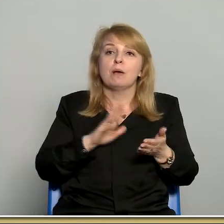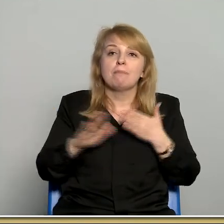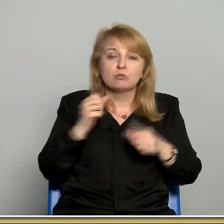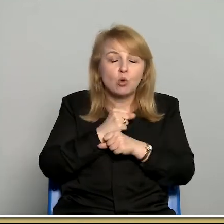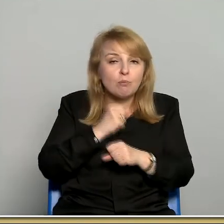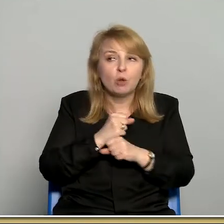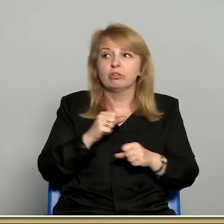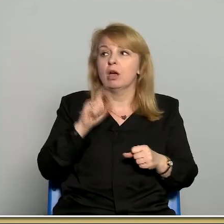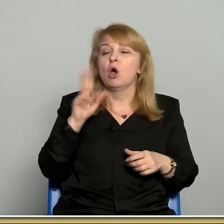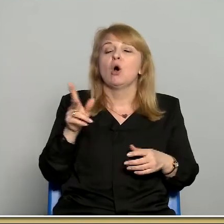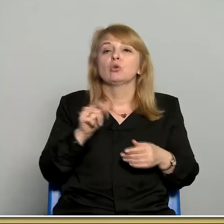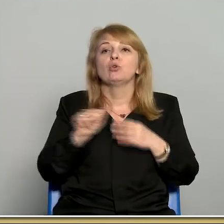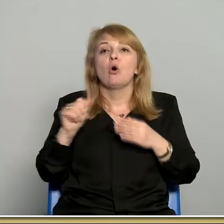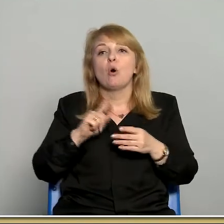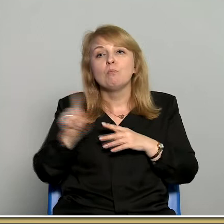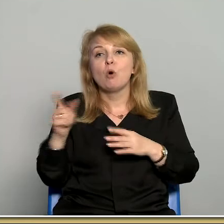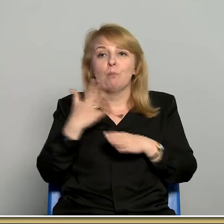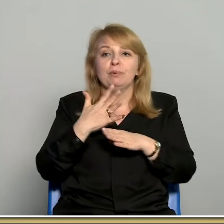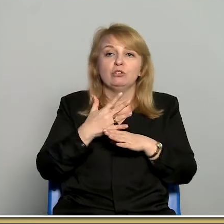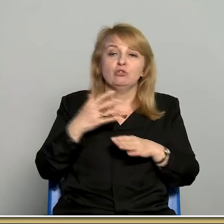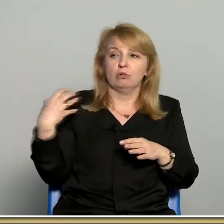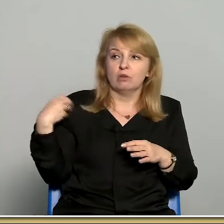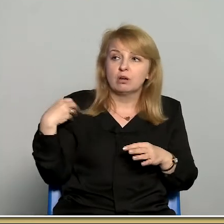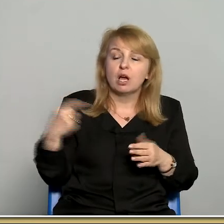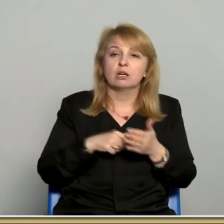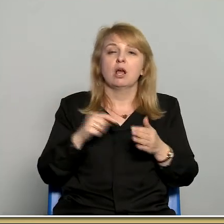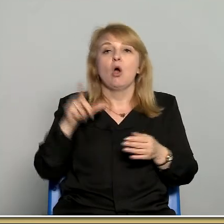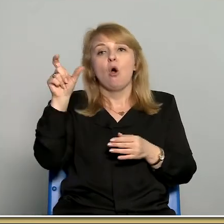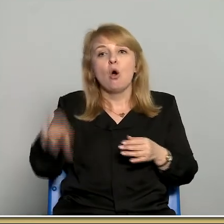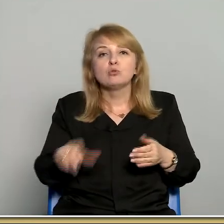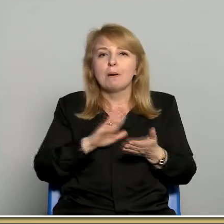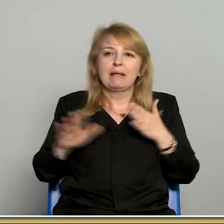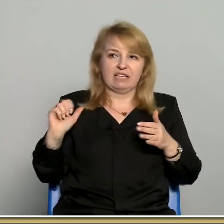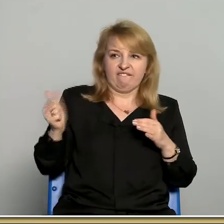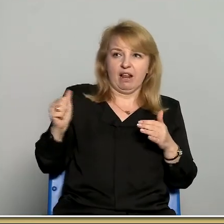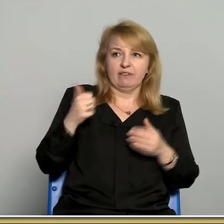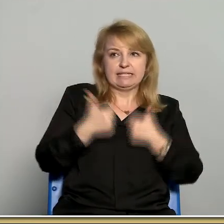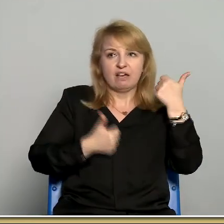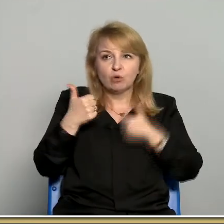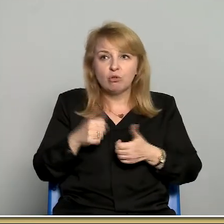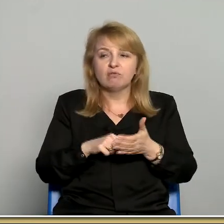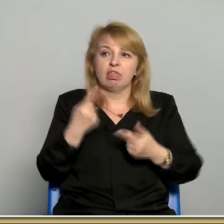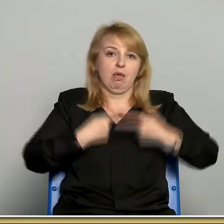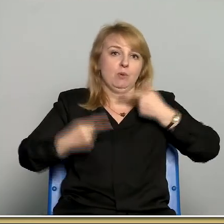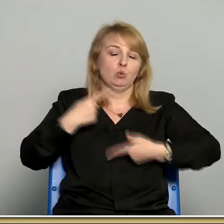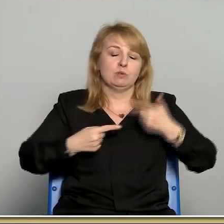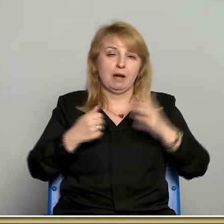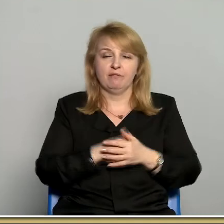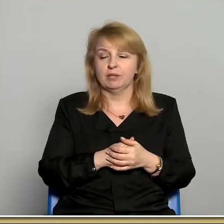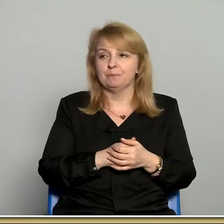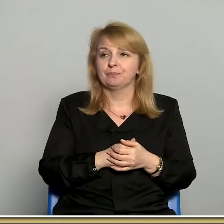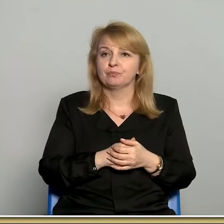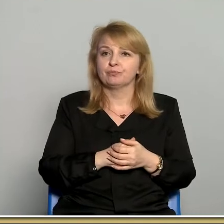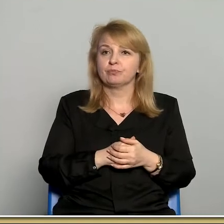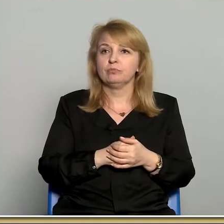osoby po 50 roku życia, kobiety, osoby bez kwalifikacji zawodowych czy osoby niepełnosprawne. Proszę